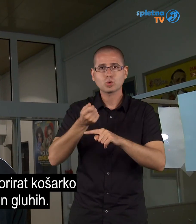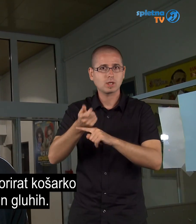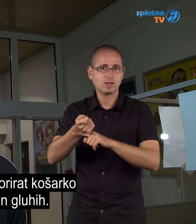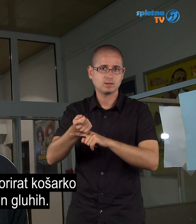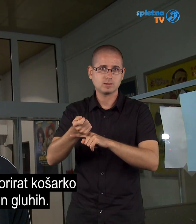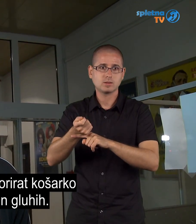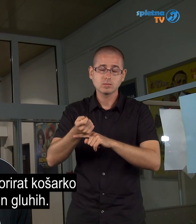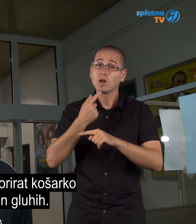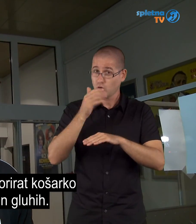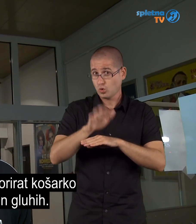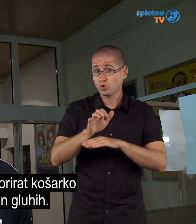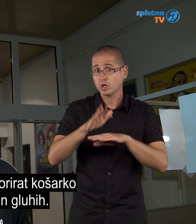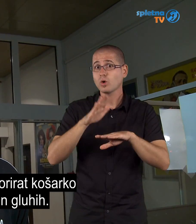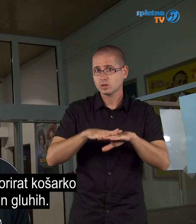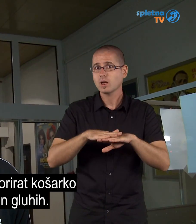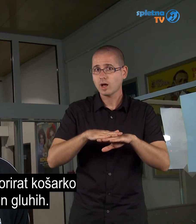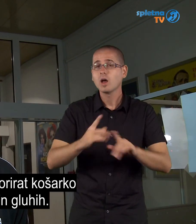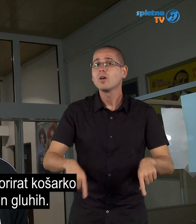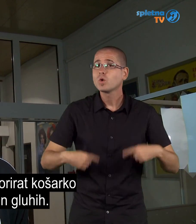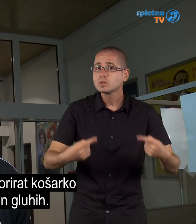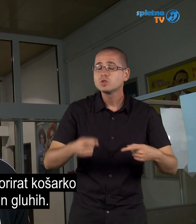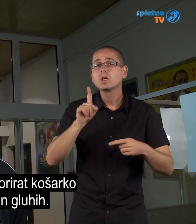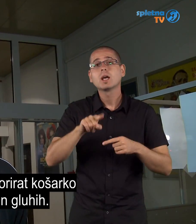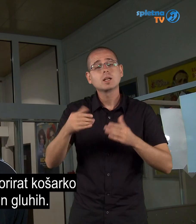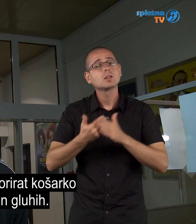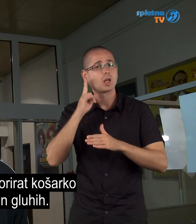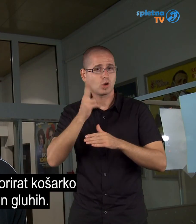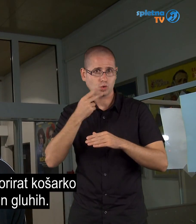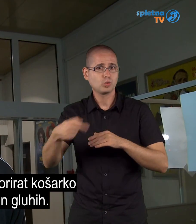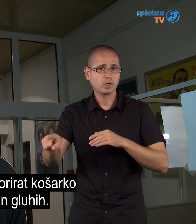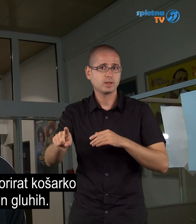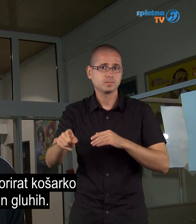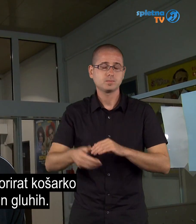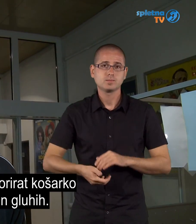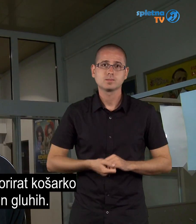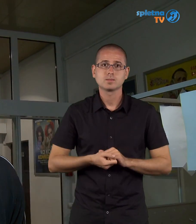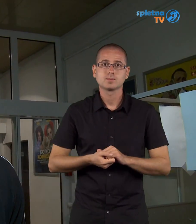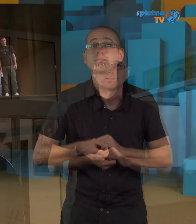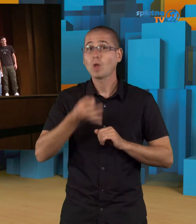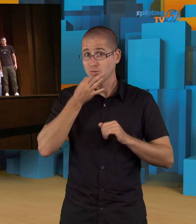sponzorirati košarko na vozičkih in za gluhe.